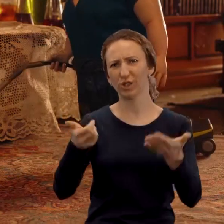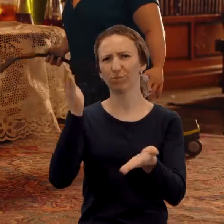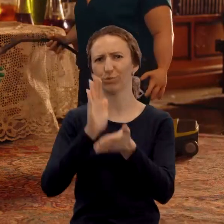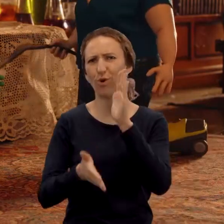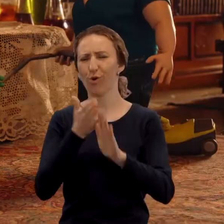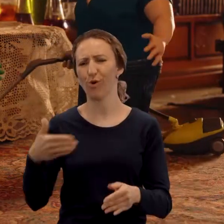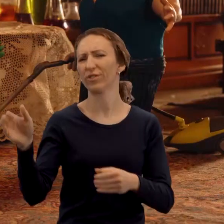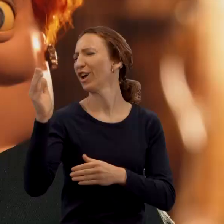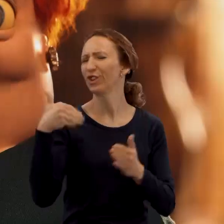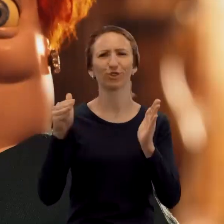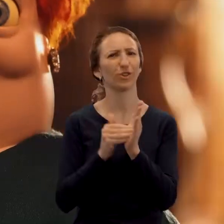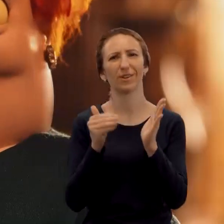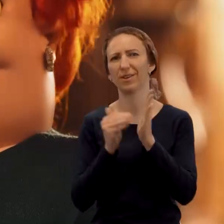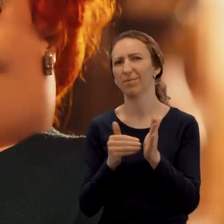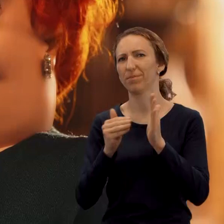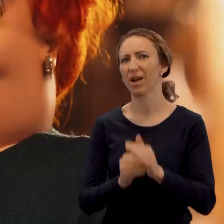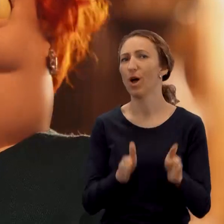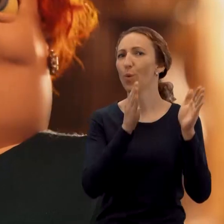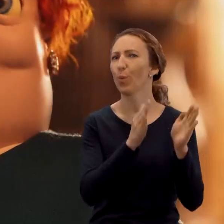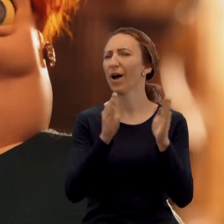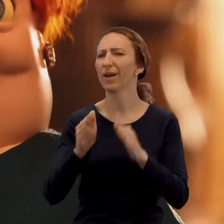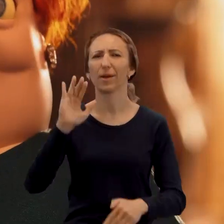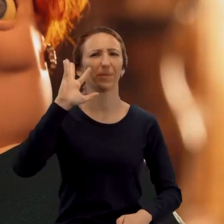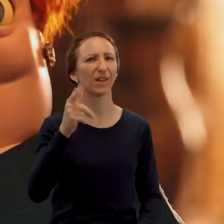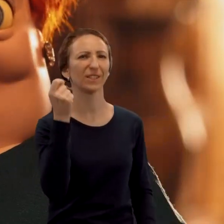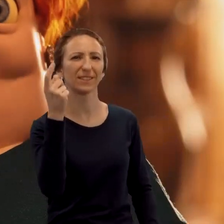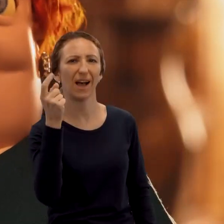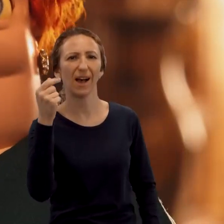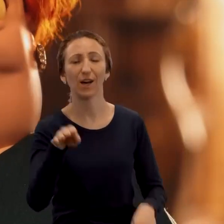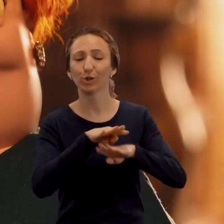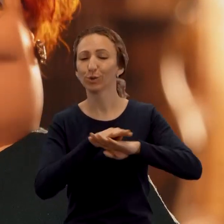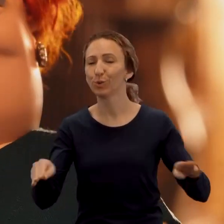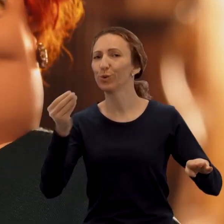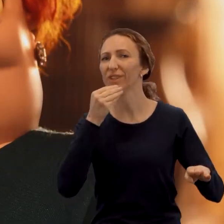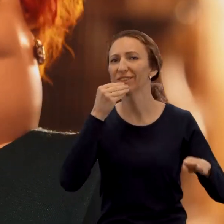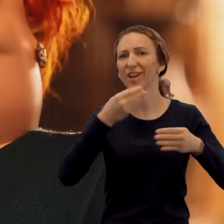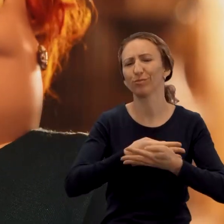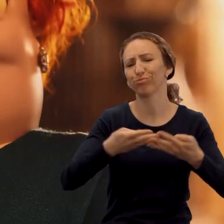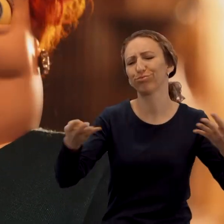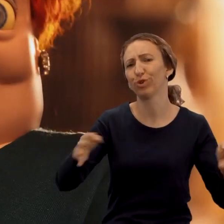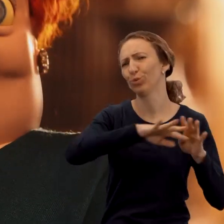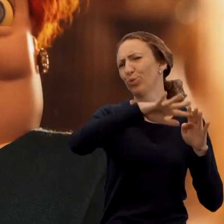By postrzągać tu Zaraz pięknie ustawimy Tań na stole dwa tuziny